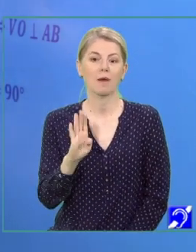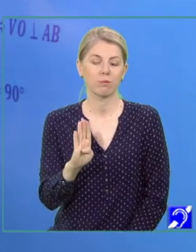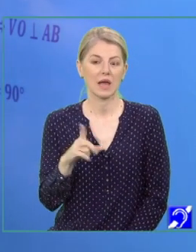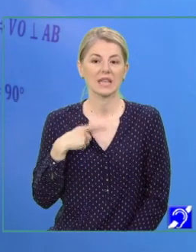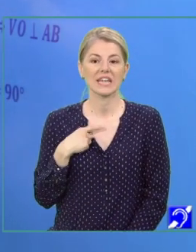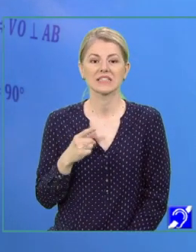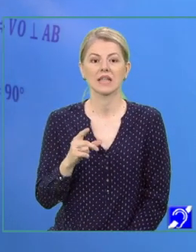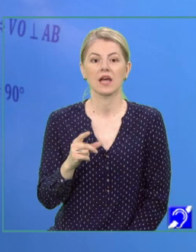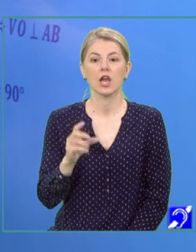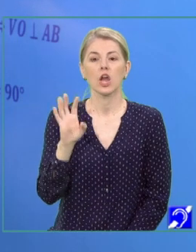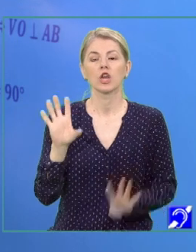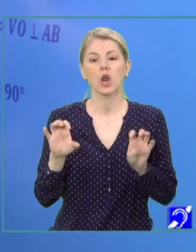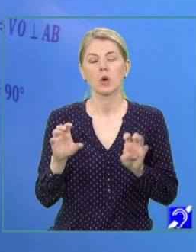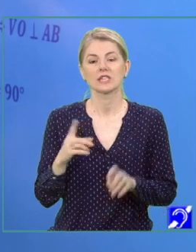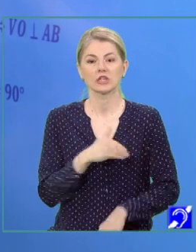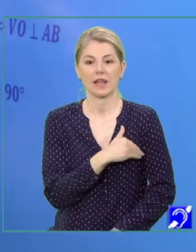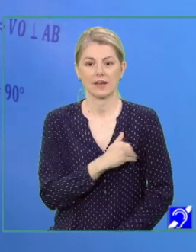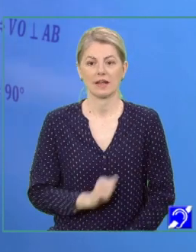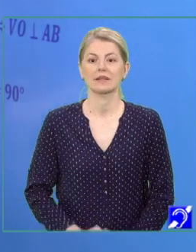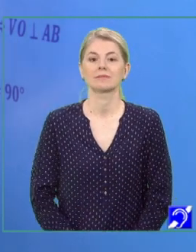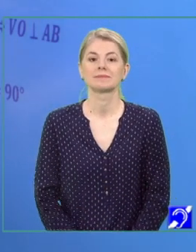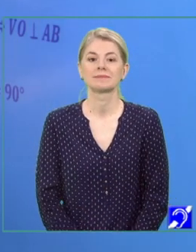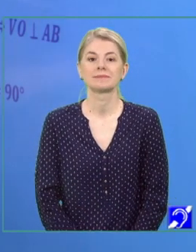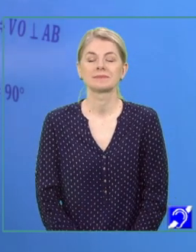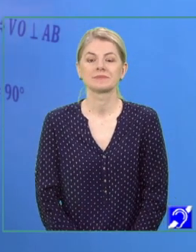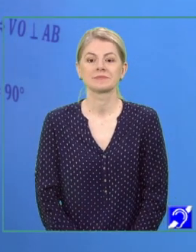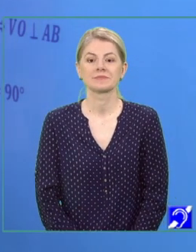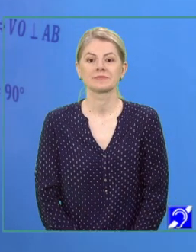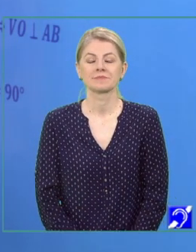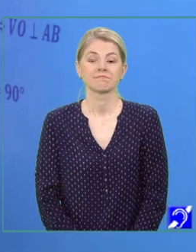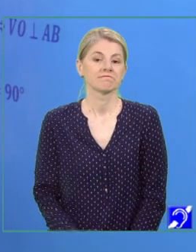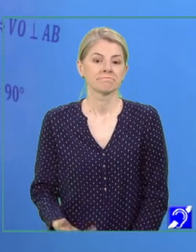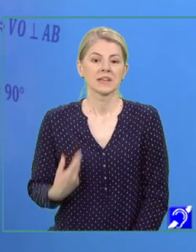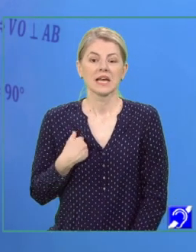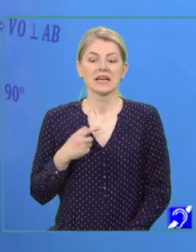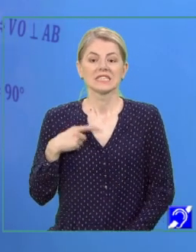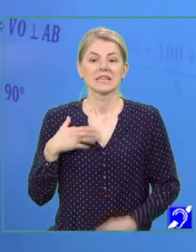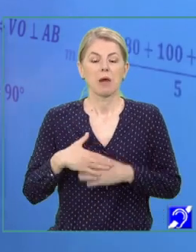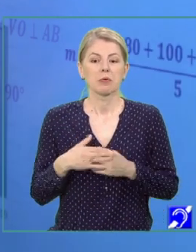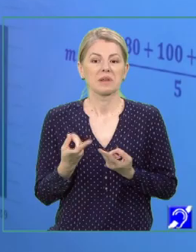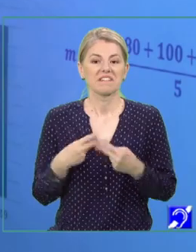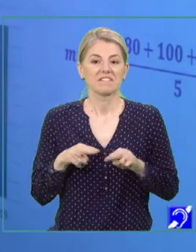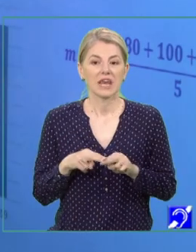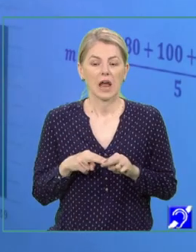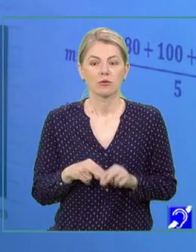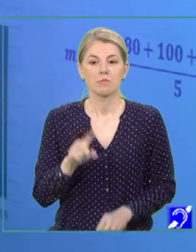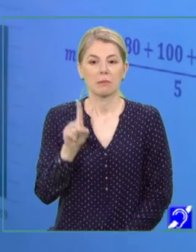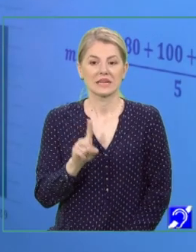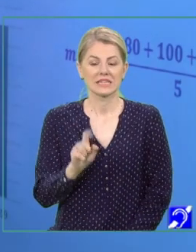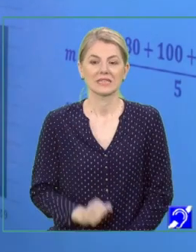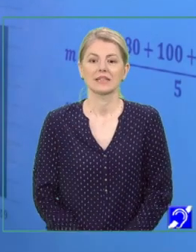un unghi de 90 de grade. Iată, ne suntem aproape de finalul părții